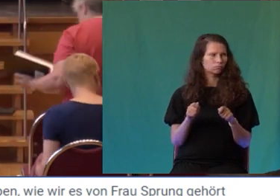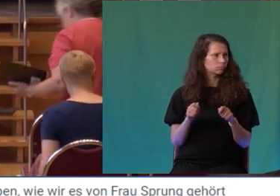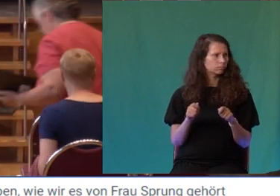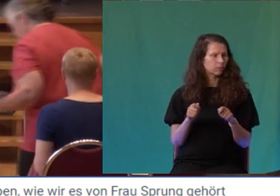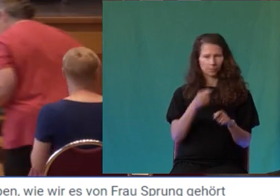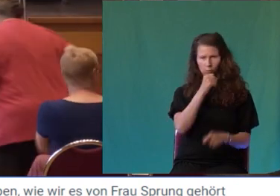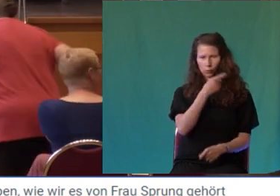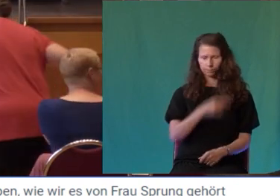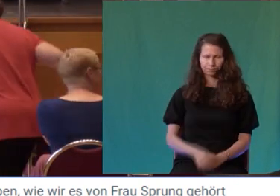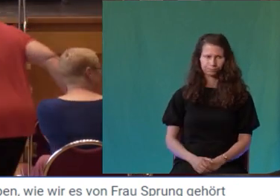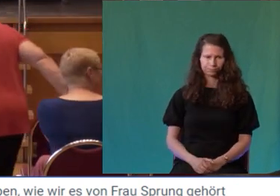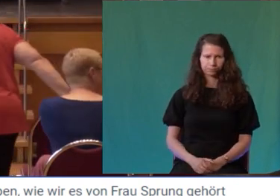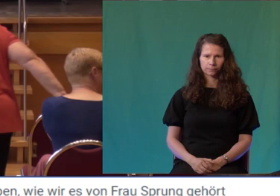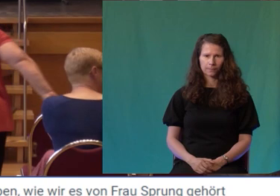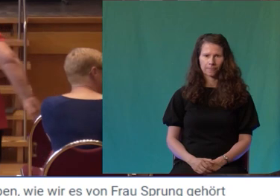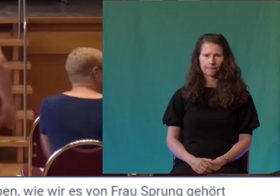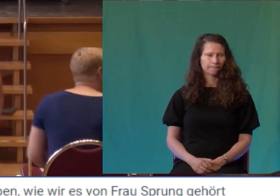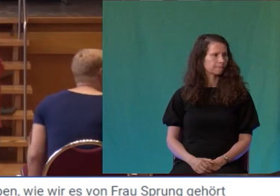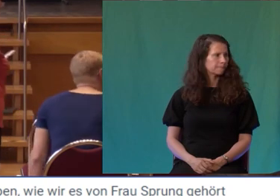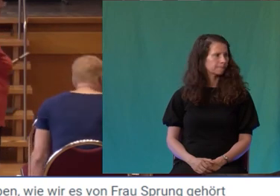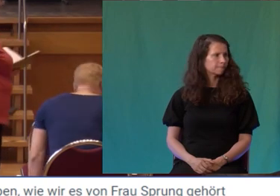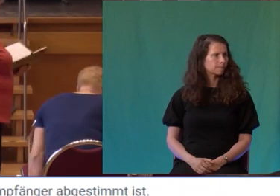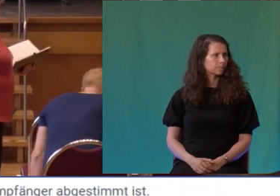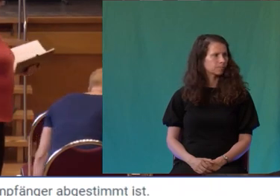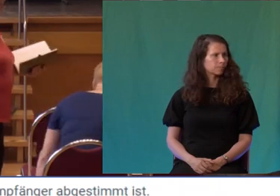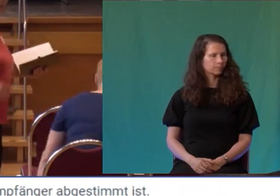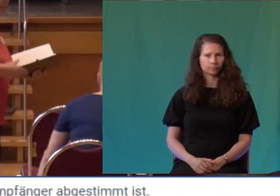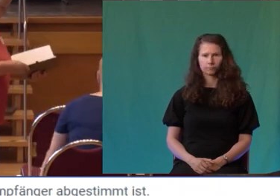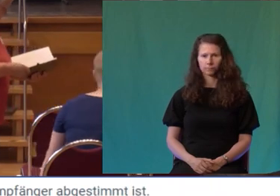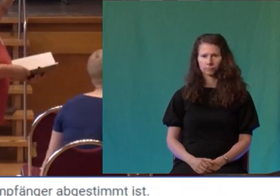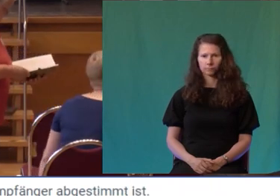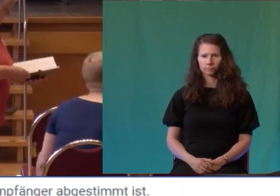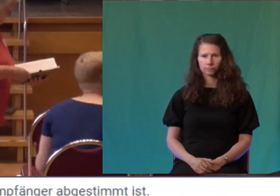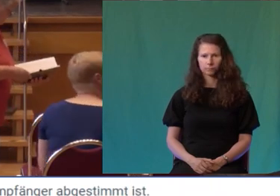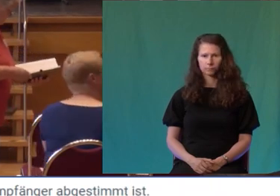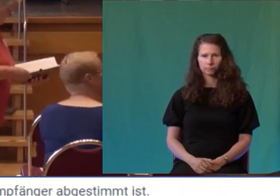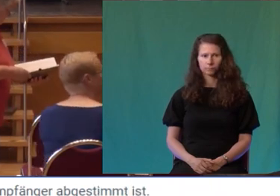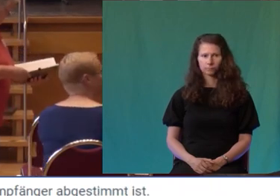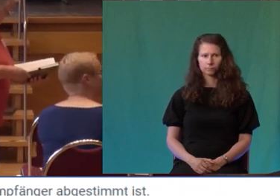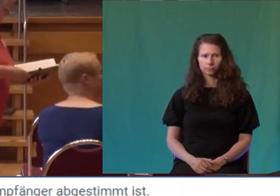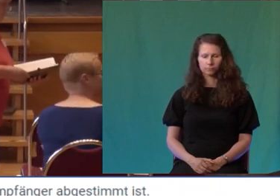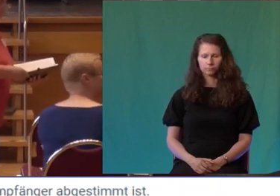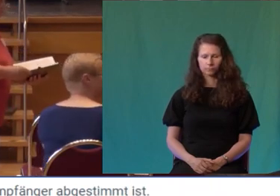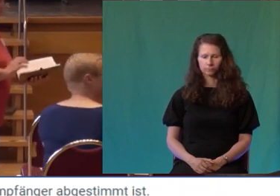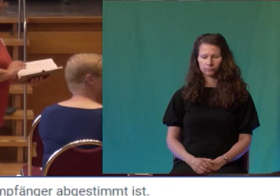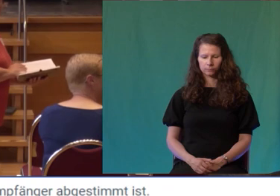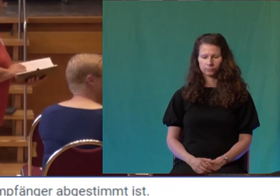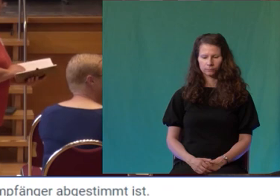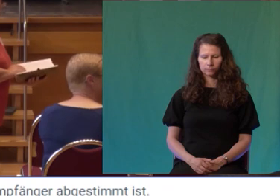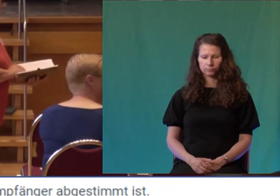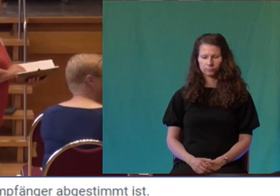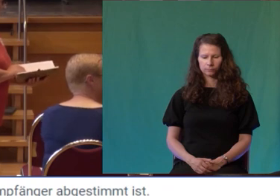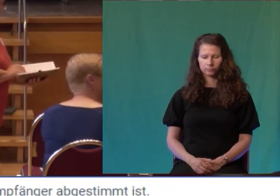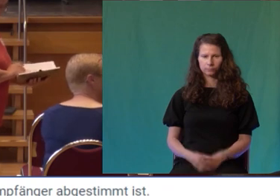also im Fazit dann noch mal im überlegen dass ist die Situation da entstehen also es gibt Standorte die